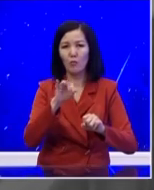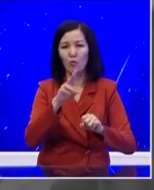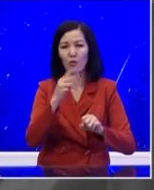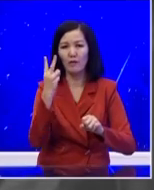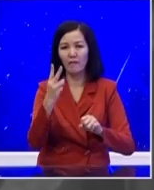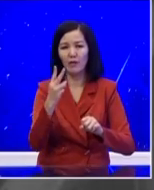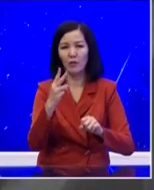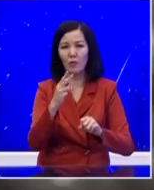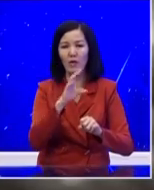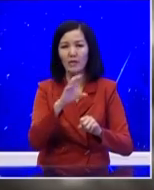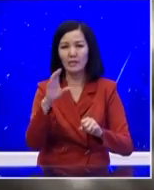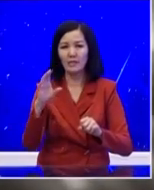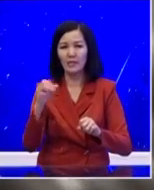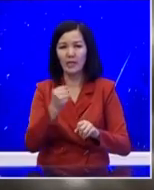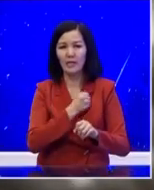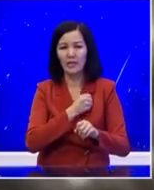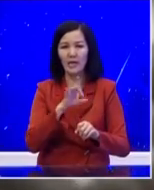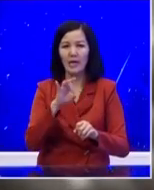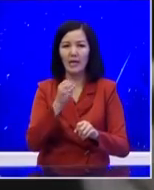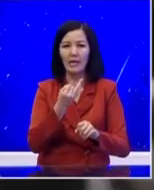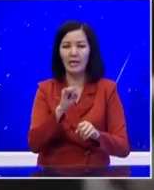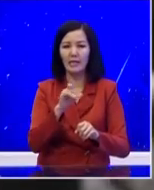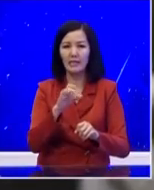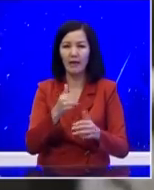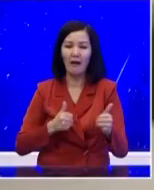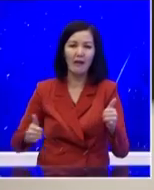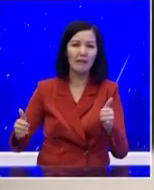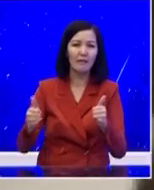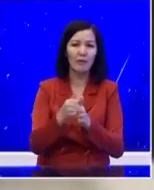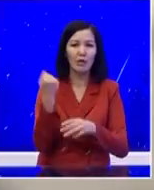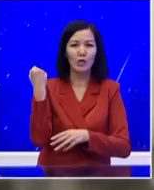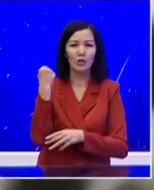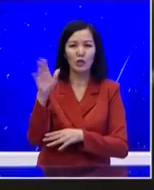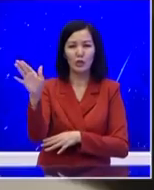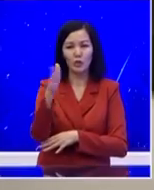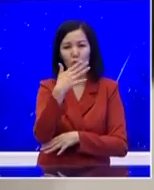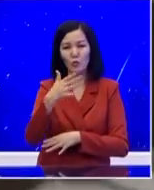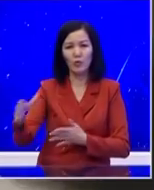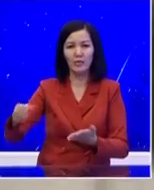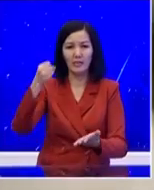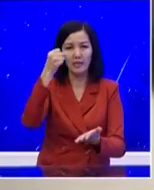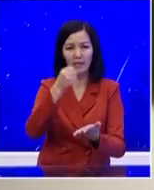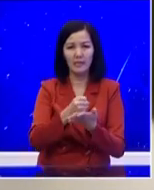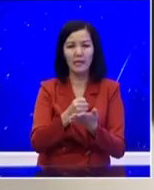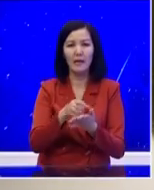екеуі кеңес әскерлері арасынан Рейхстагқа алдымен жетіп, жеңіс туын тікті.